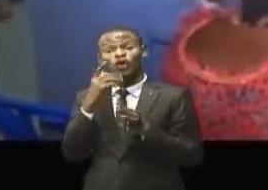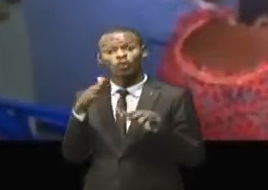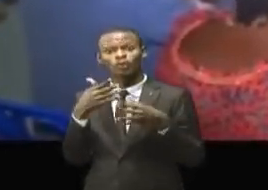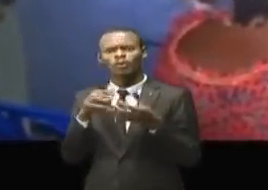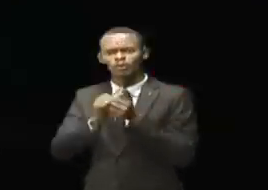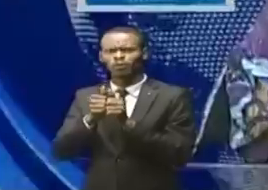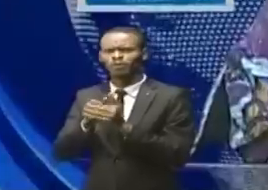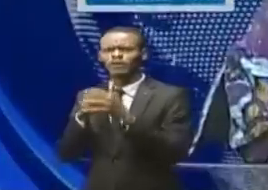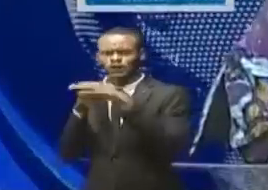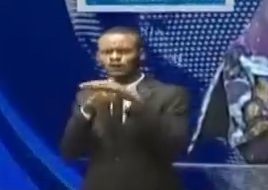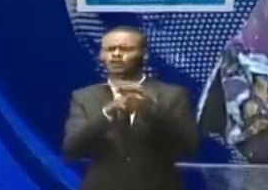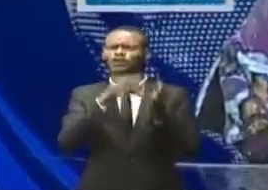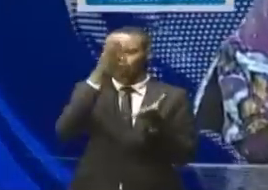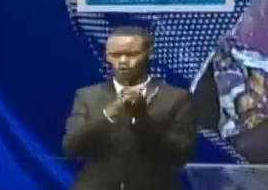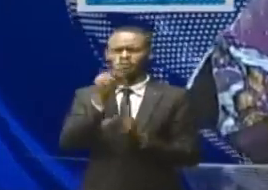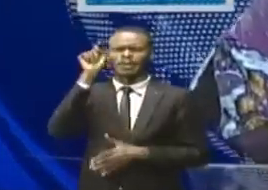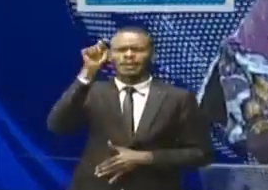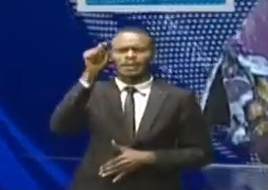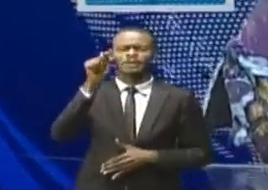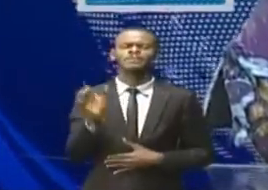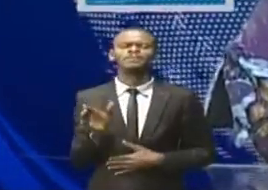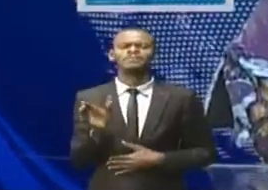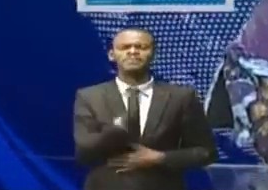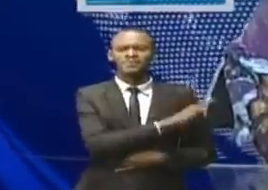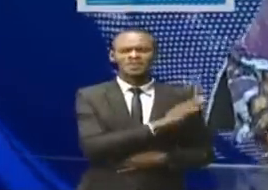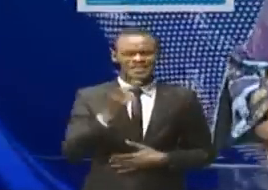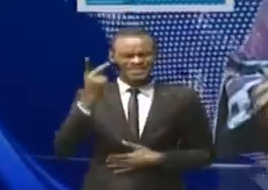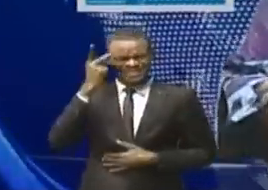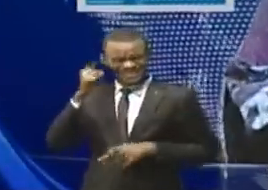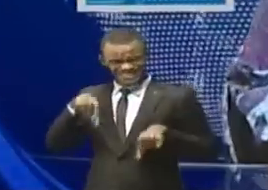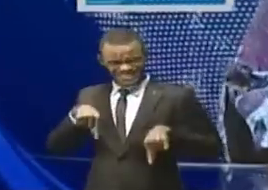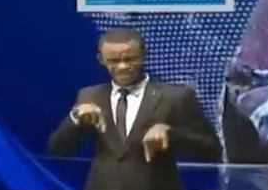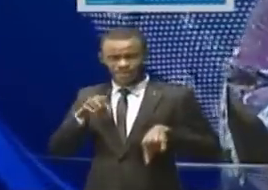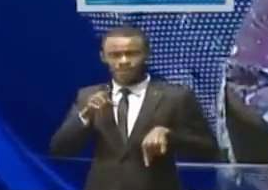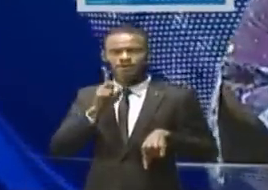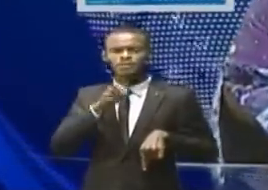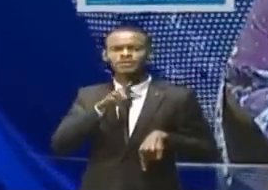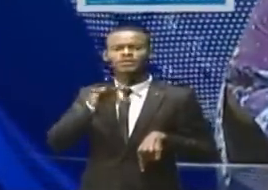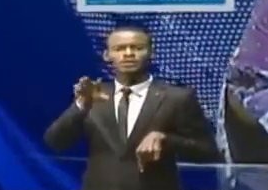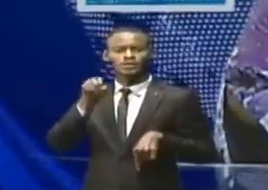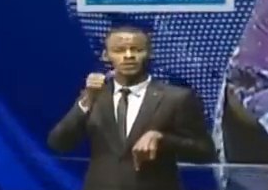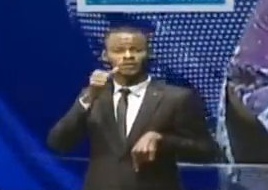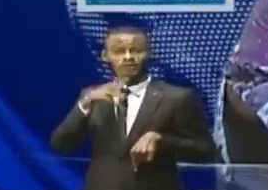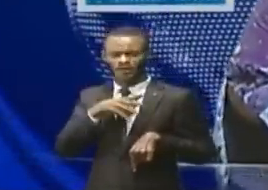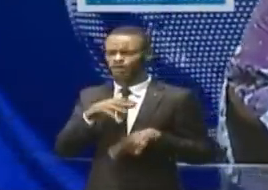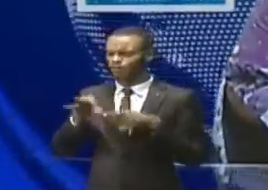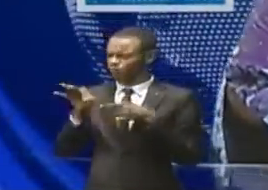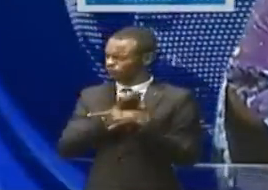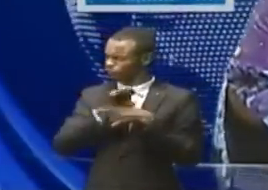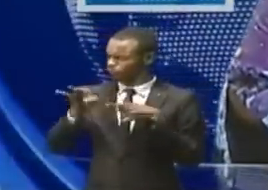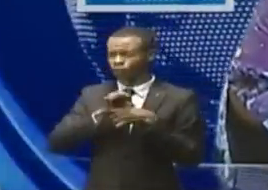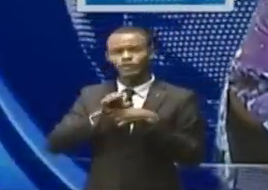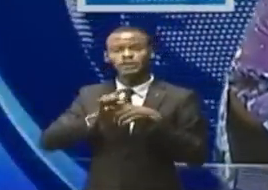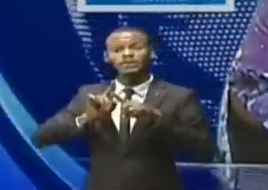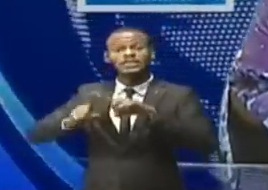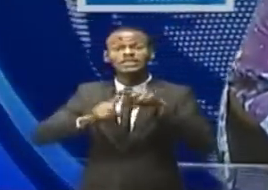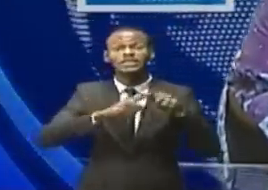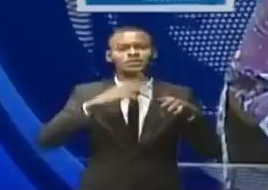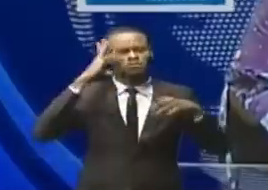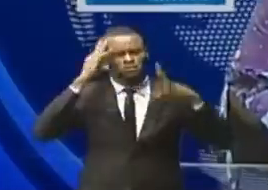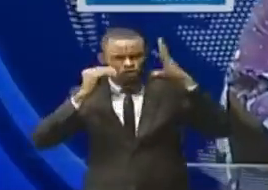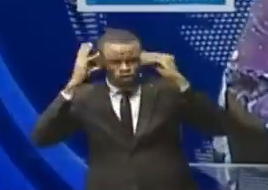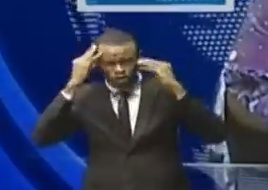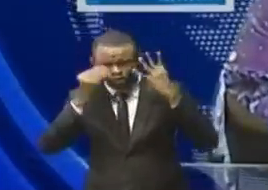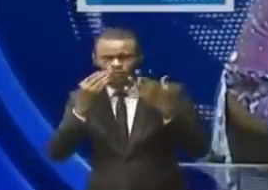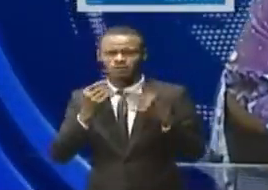province. À Kinshasa, 150 femmes viennent de recevoir une formation en hôtellerie, coupe et couture, esthétique, pâtisserie